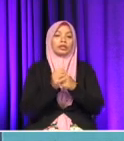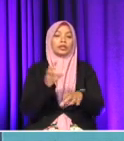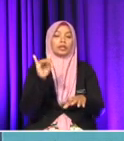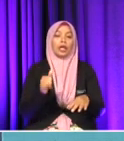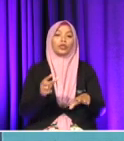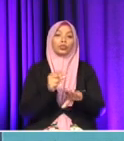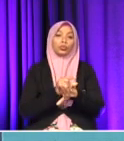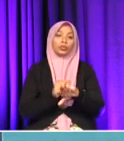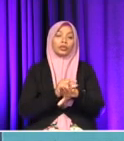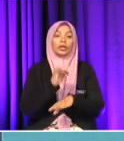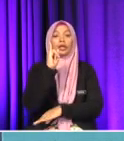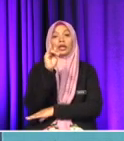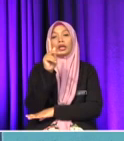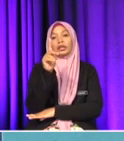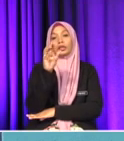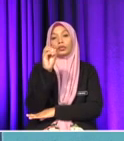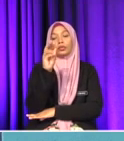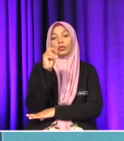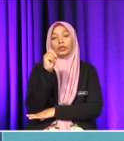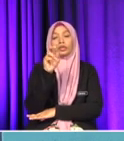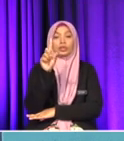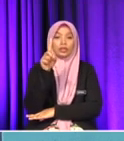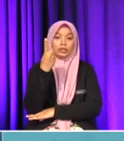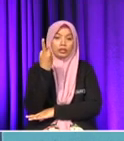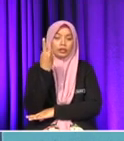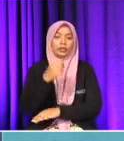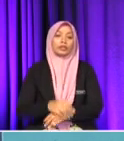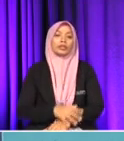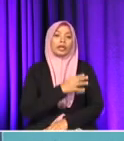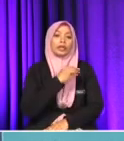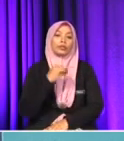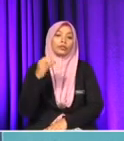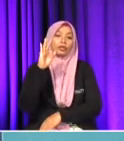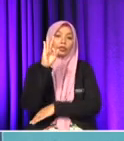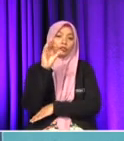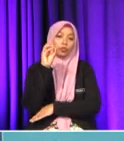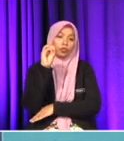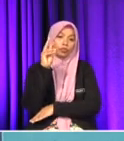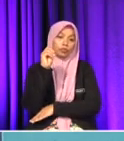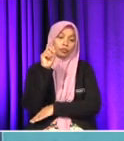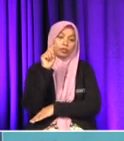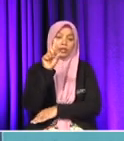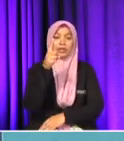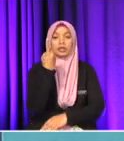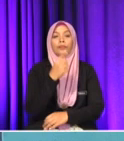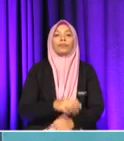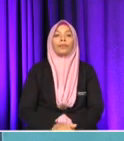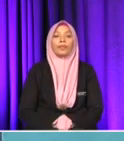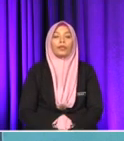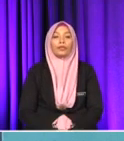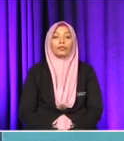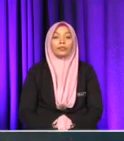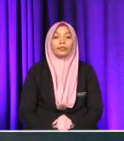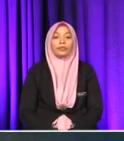icon saja picture realme dan yang menggunakan font saja jadi sangat mudah lah untuk menjawab soalnya